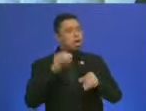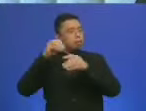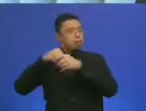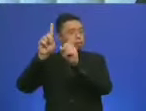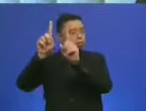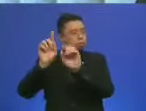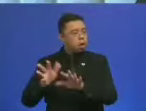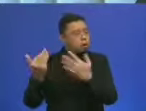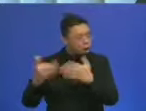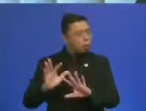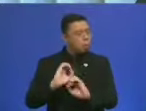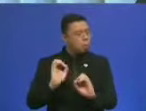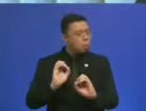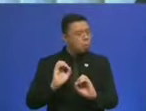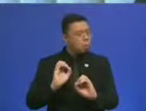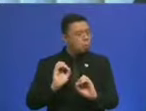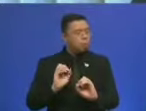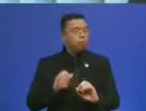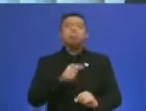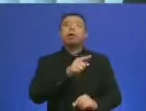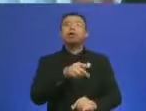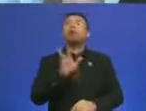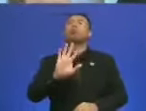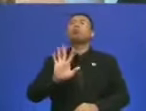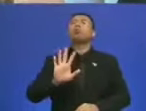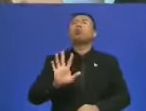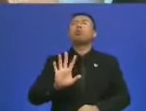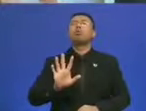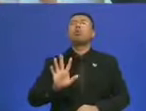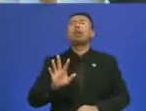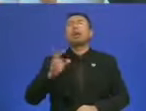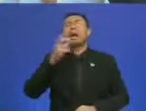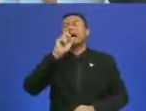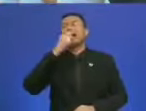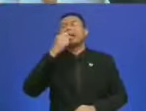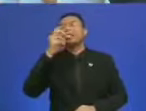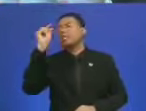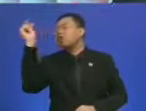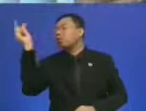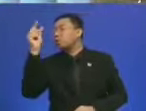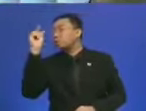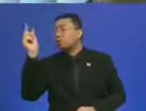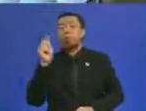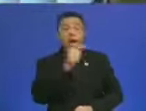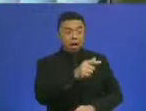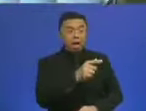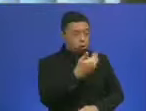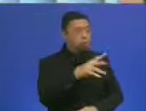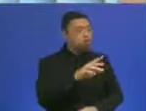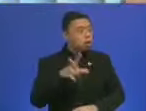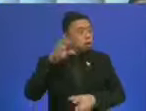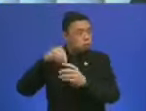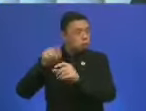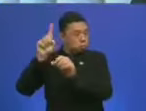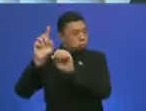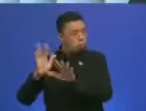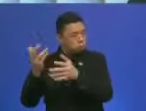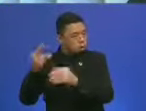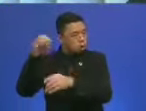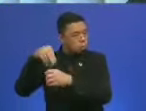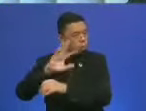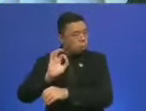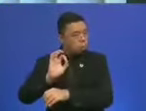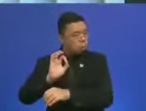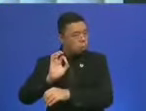nggak Hai itu bukan rahasia umum anda memberi perpuluhan enggak